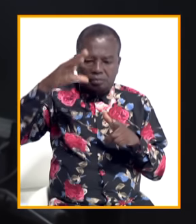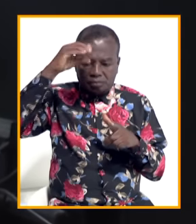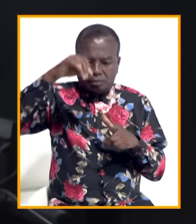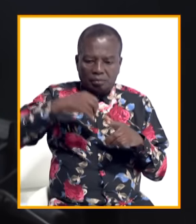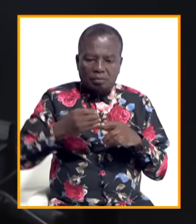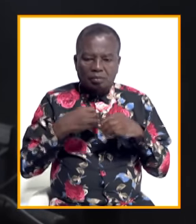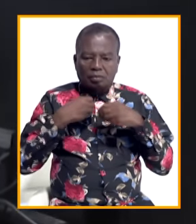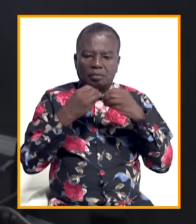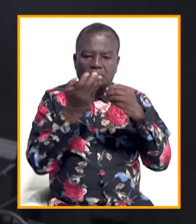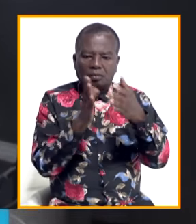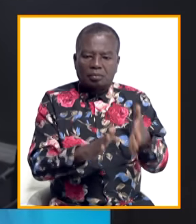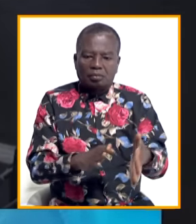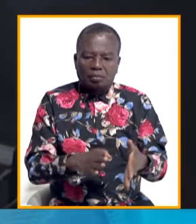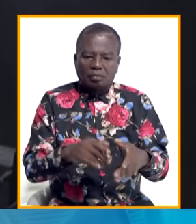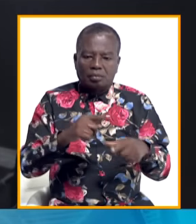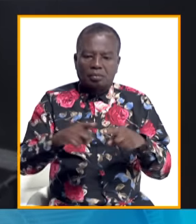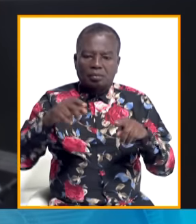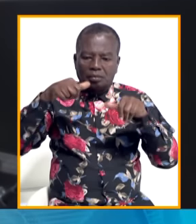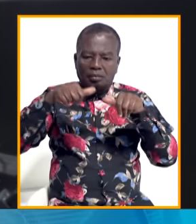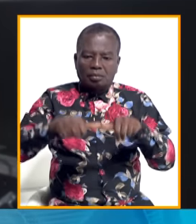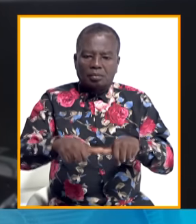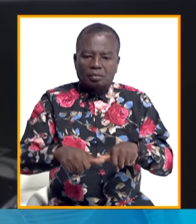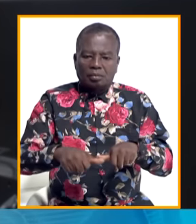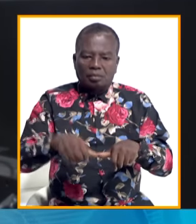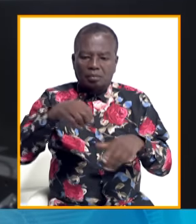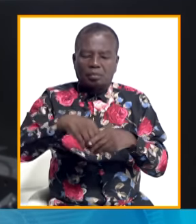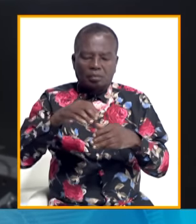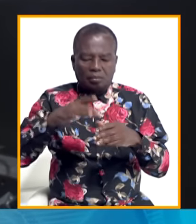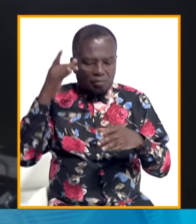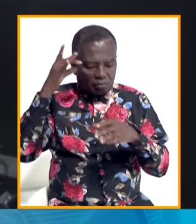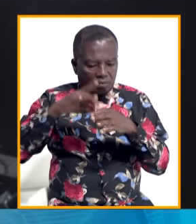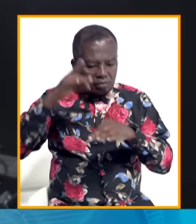perdre, mais il reste vivace dans notre esprit.